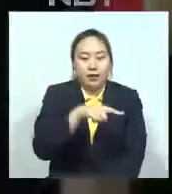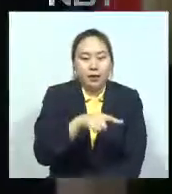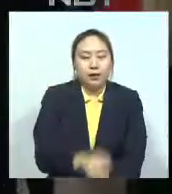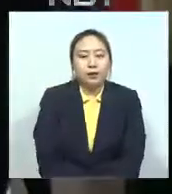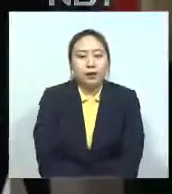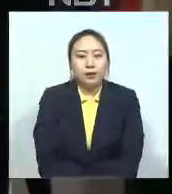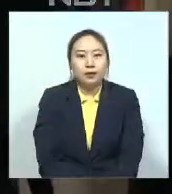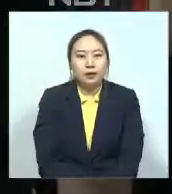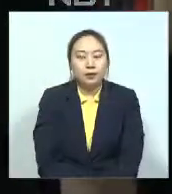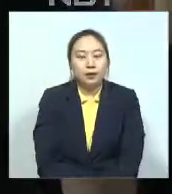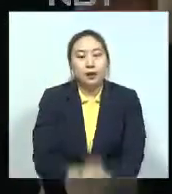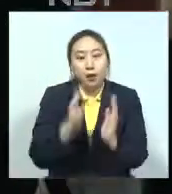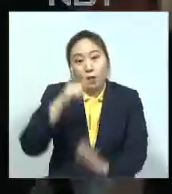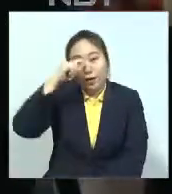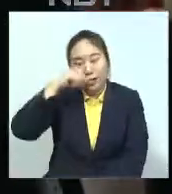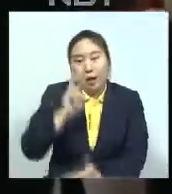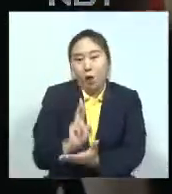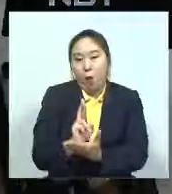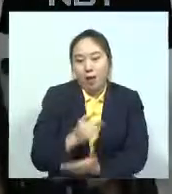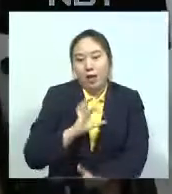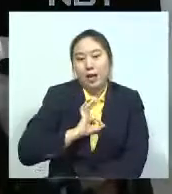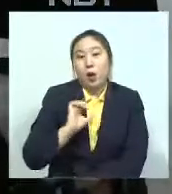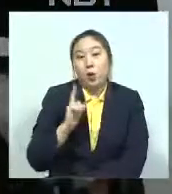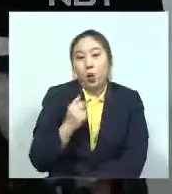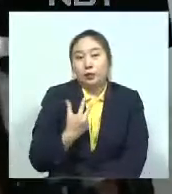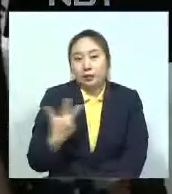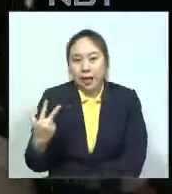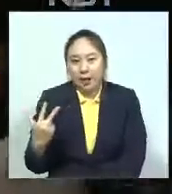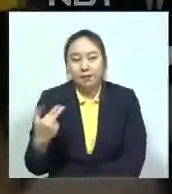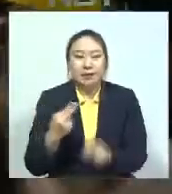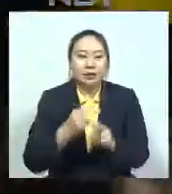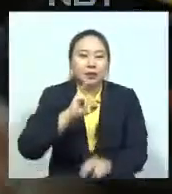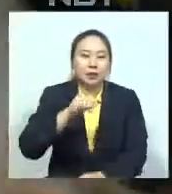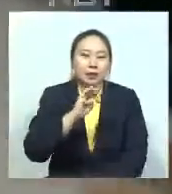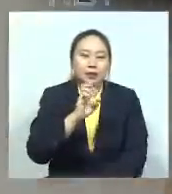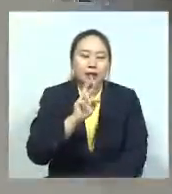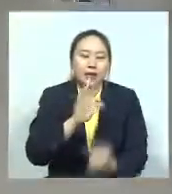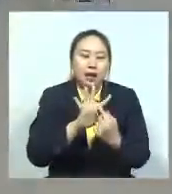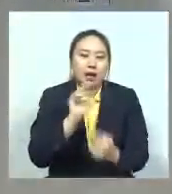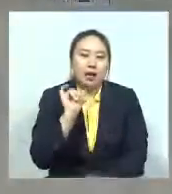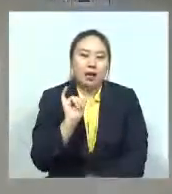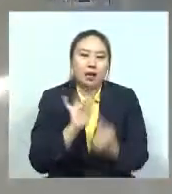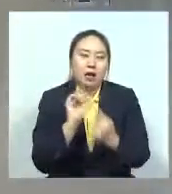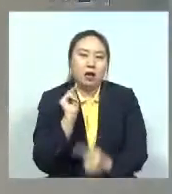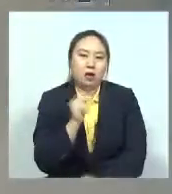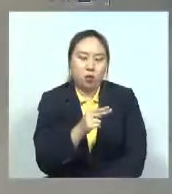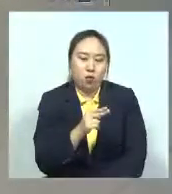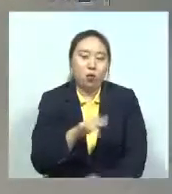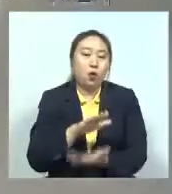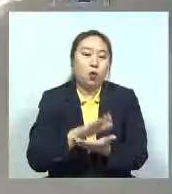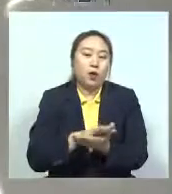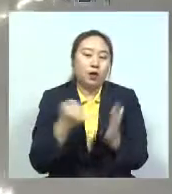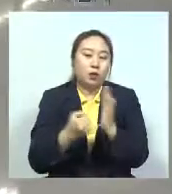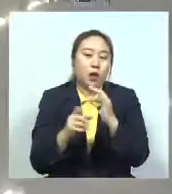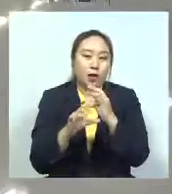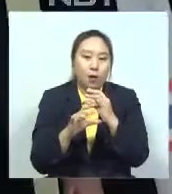รนักเรียนไทยที่ได้รับรางวัล3เหรียญทองประกอบด้วยนายจิรายุทธ์จินาพงศ์จากโรงเรียนกำเนิดวิทย์ที่